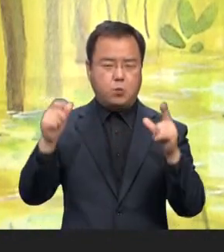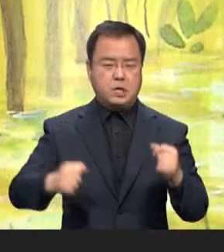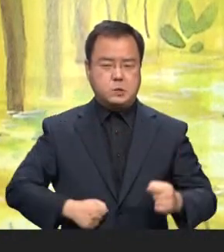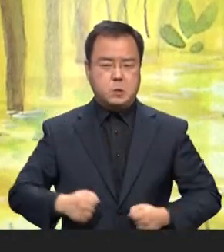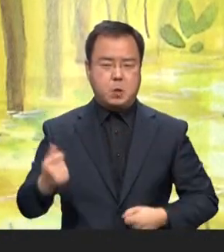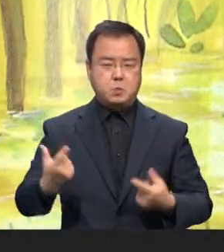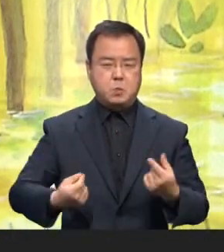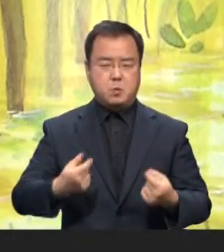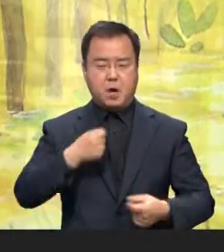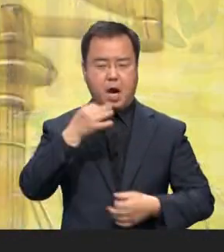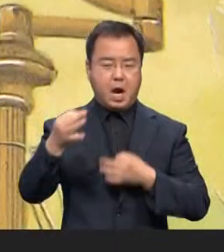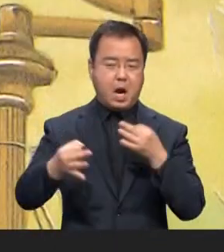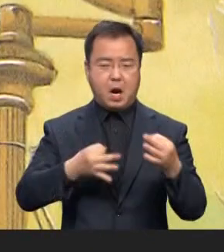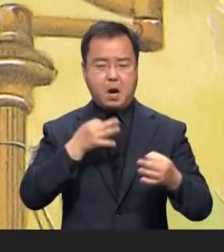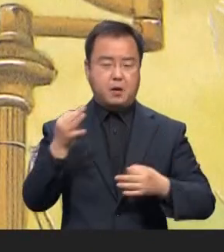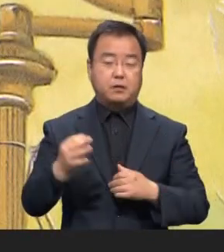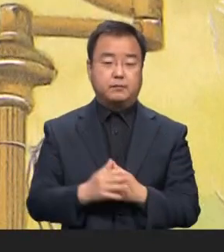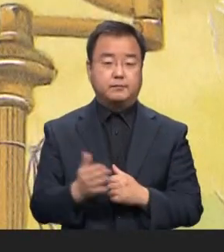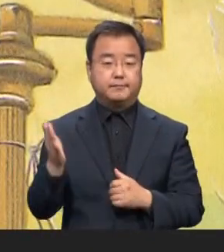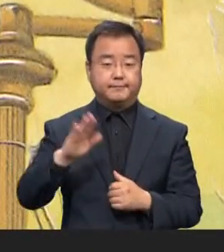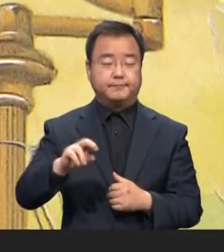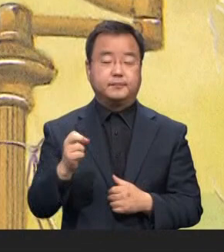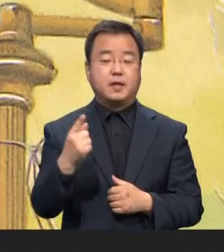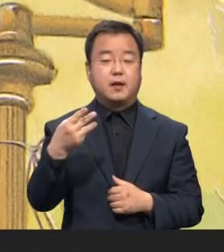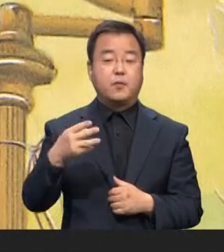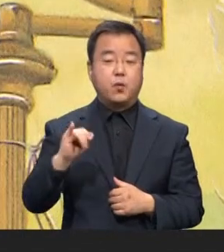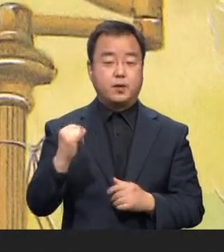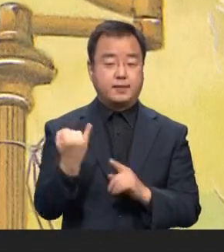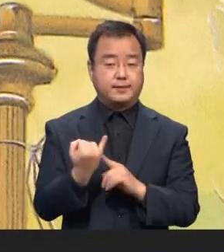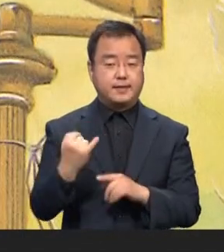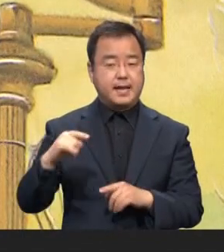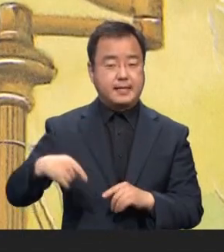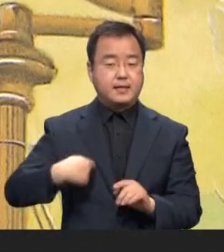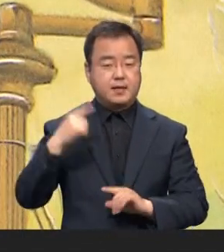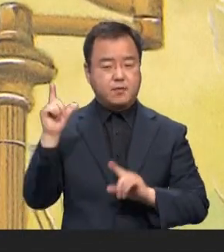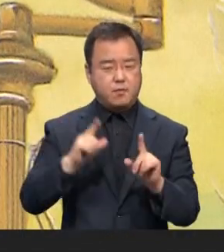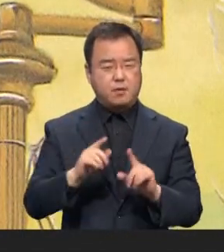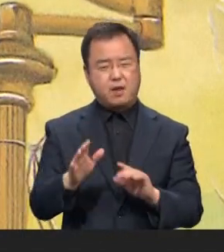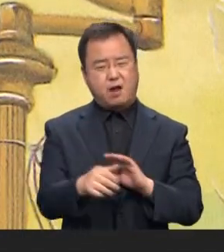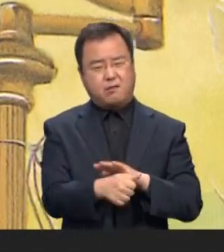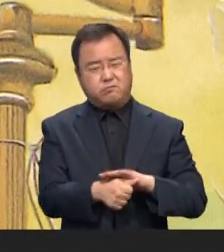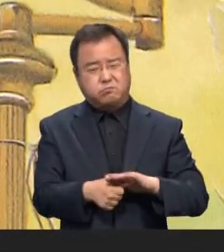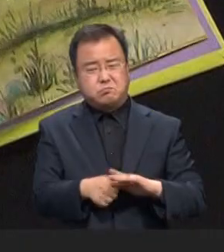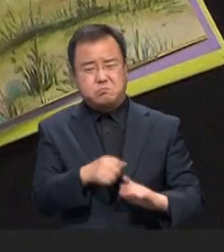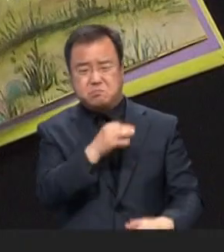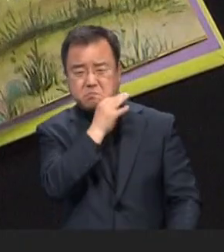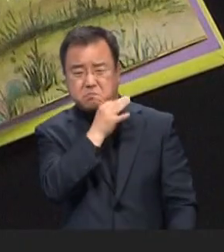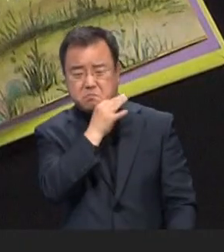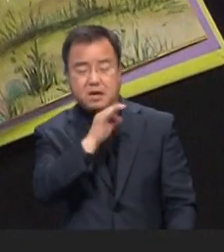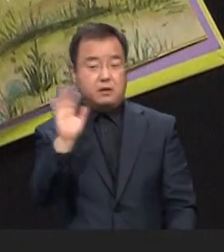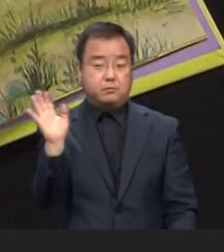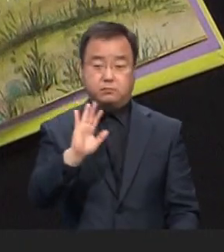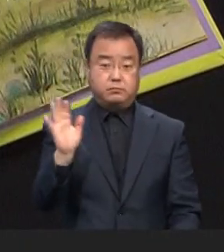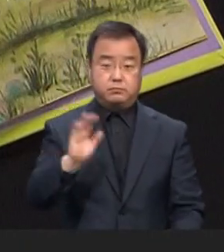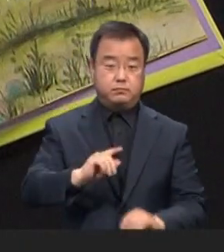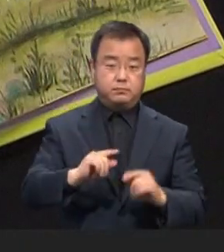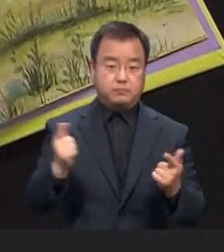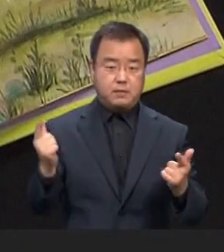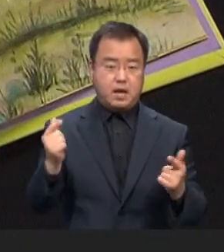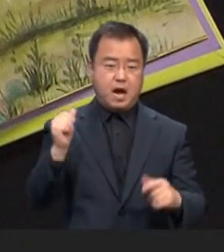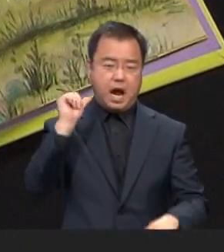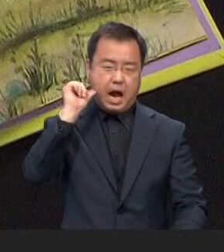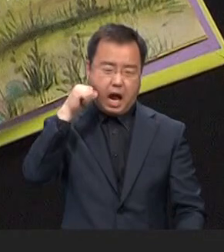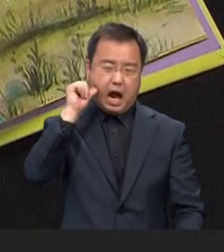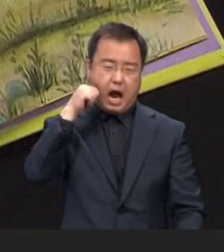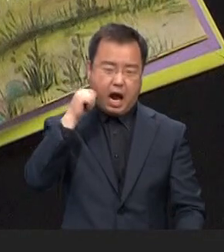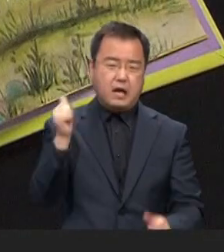걸걸한데요. 하지만 몰리는 자기 모습에 의기소침하지 않습니다. 심술꾸러기 남학생이